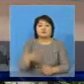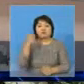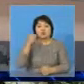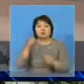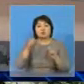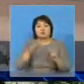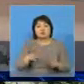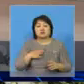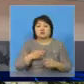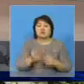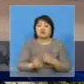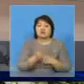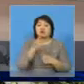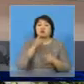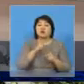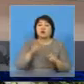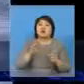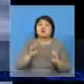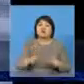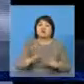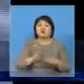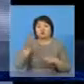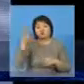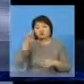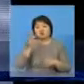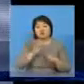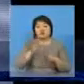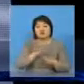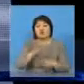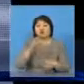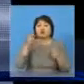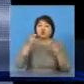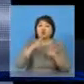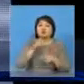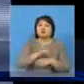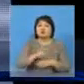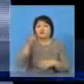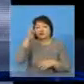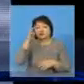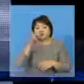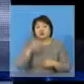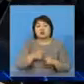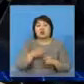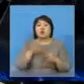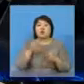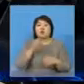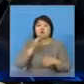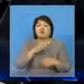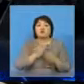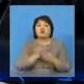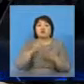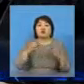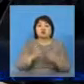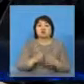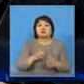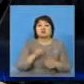актюбинских специалистов появилась уникальная возможность пройти обучение, не выезжая в Нур-Султан и за пределы Казахстана. У профессионала высокого